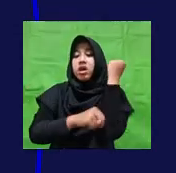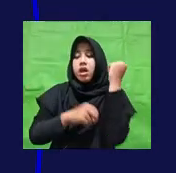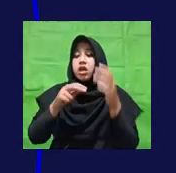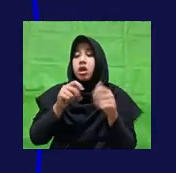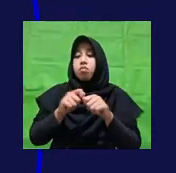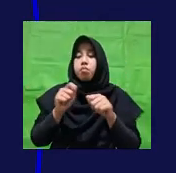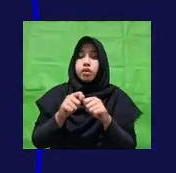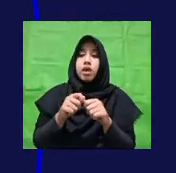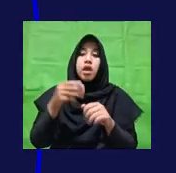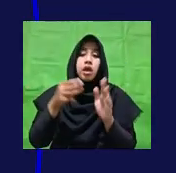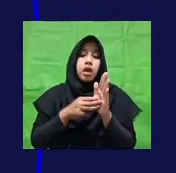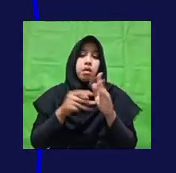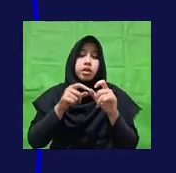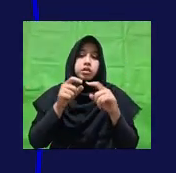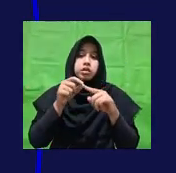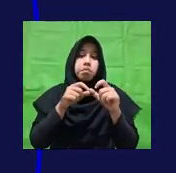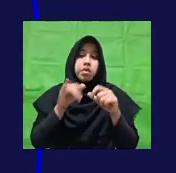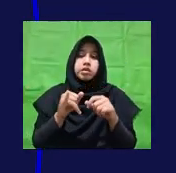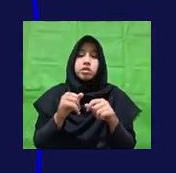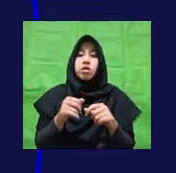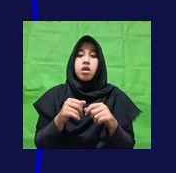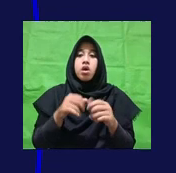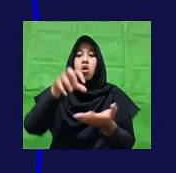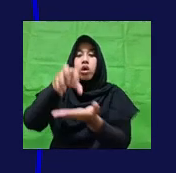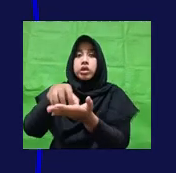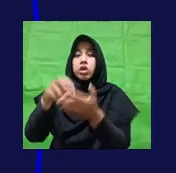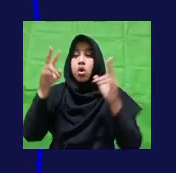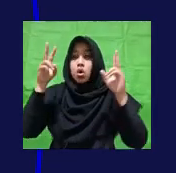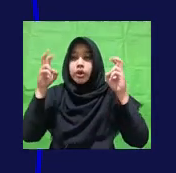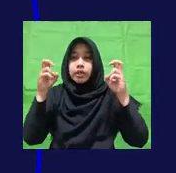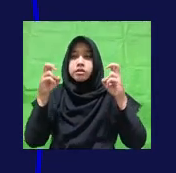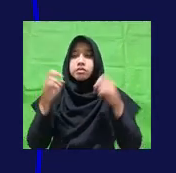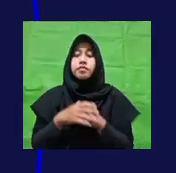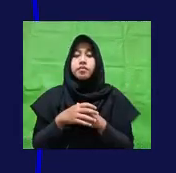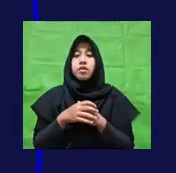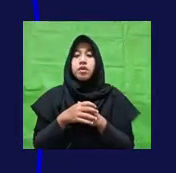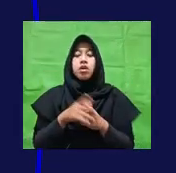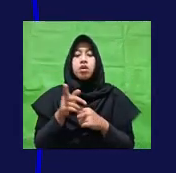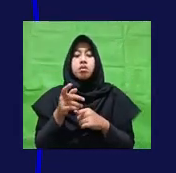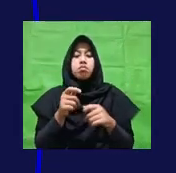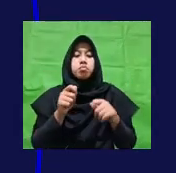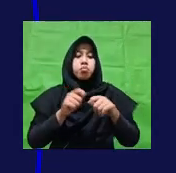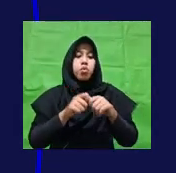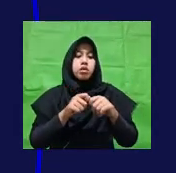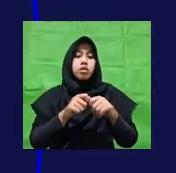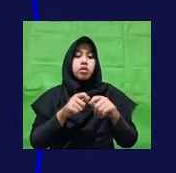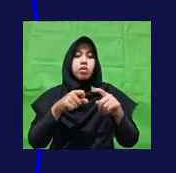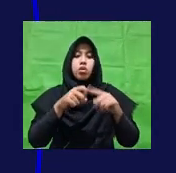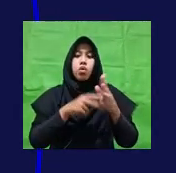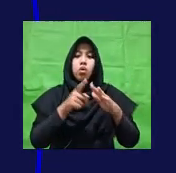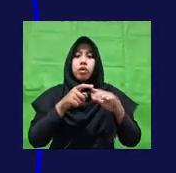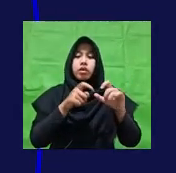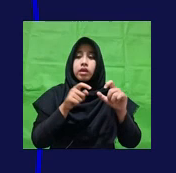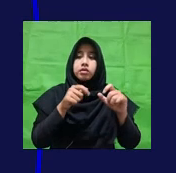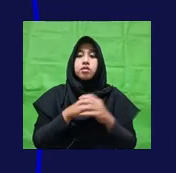itu sebagai konteks itu sendiri, dan lokasi itu juga sebagai sesuatu yang memproduksi konteksnya. Nah, ketika program residensi berjalan